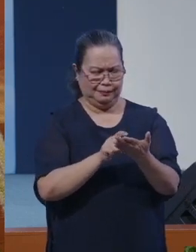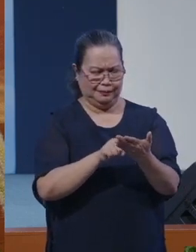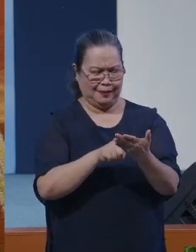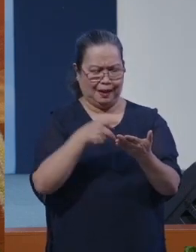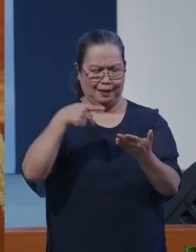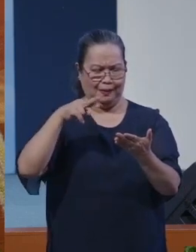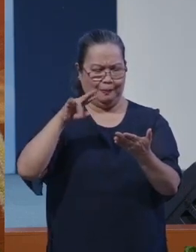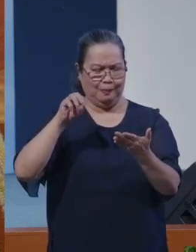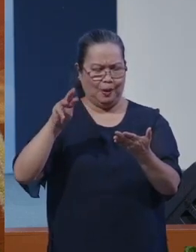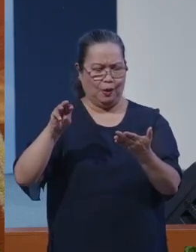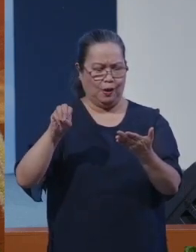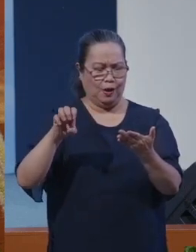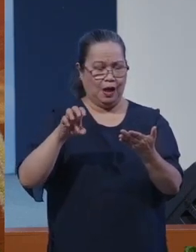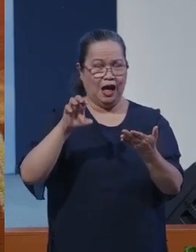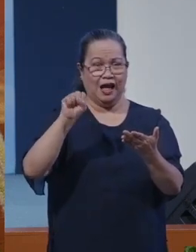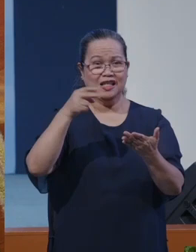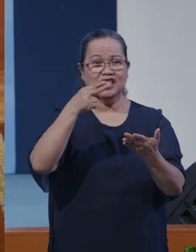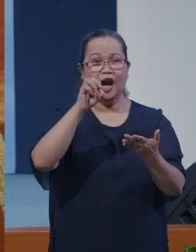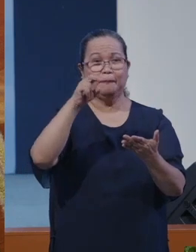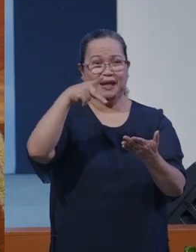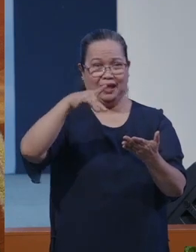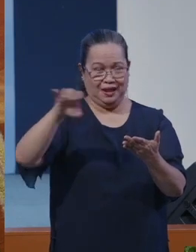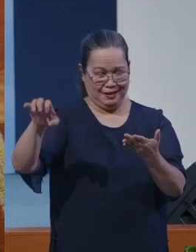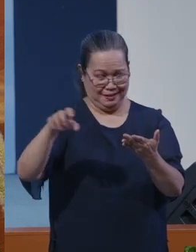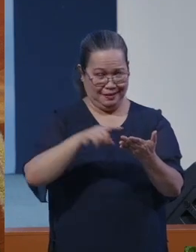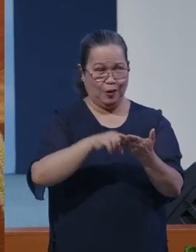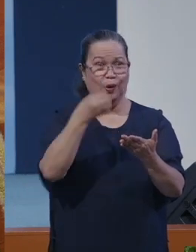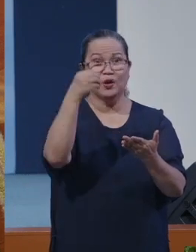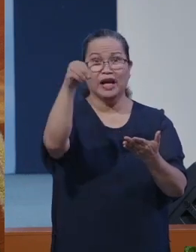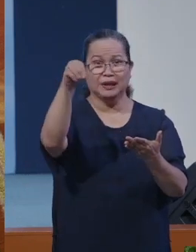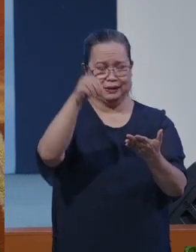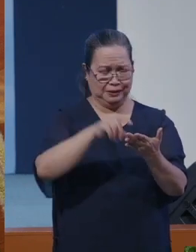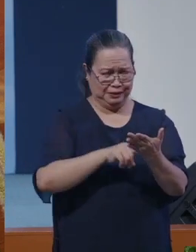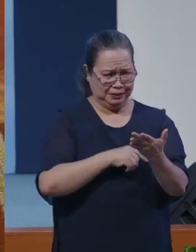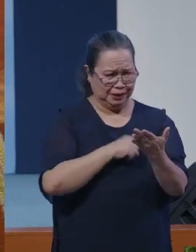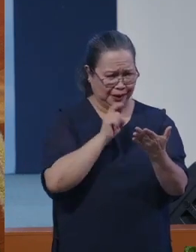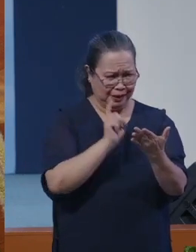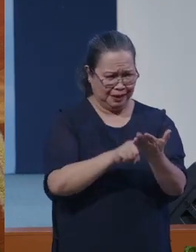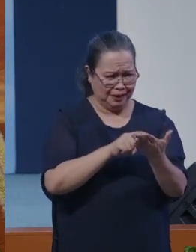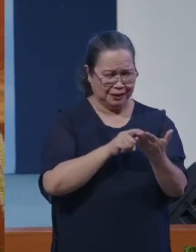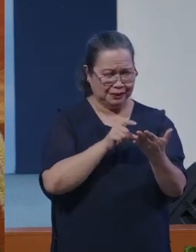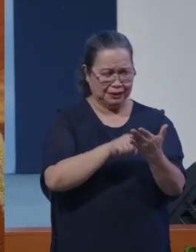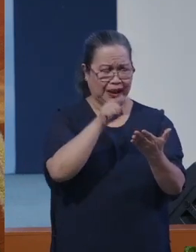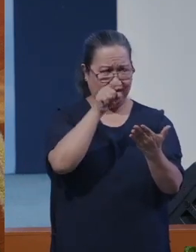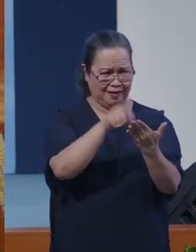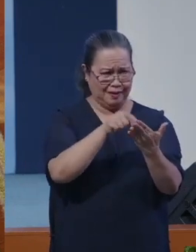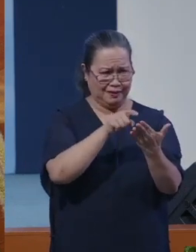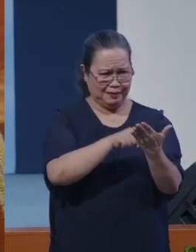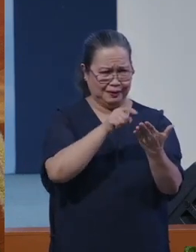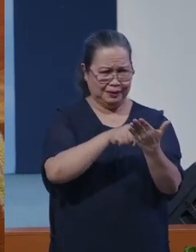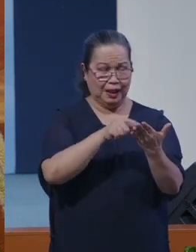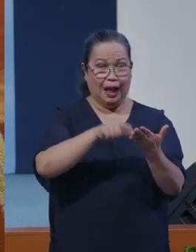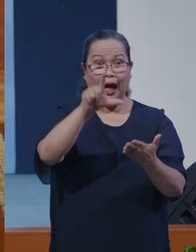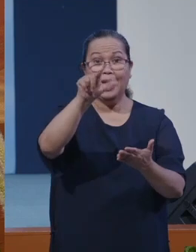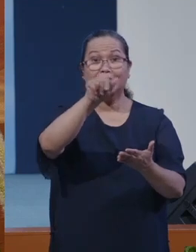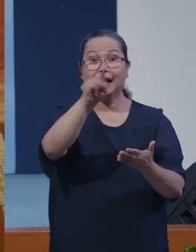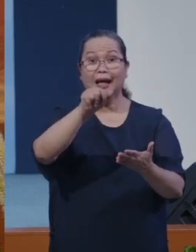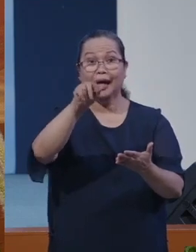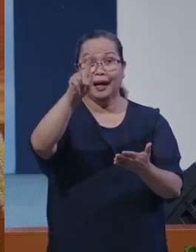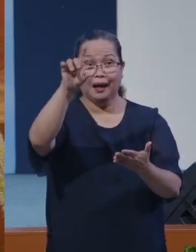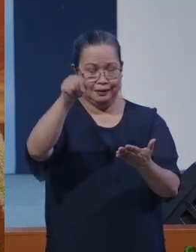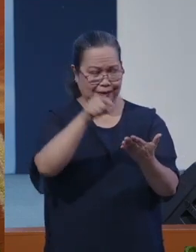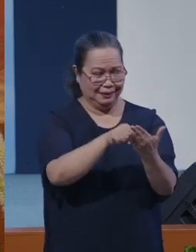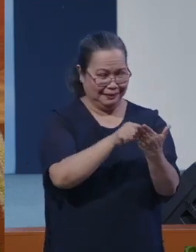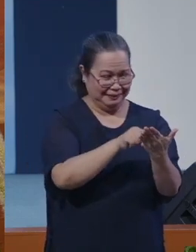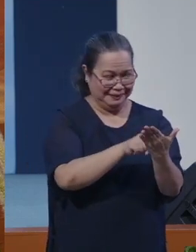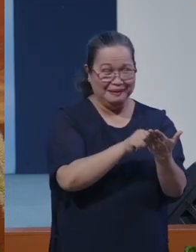promo ang Shopee. No? Pagbukas ng Shopee, click, click, click. Lazada,